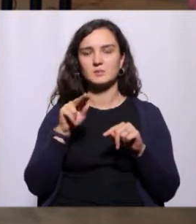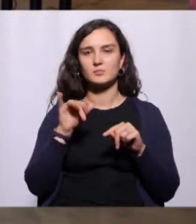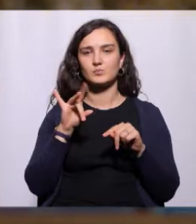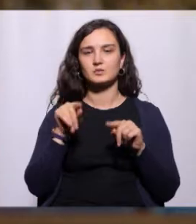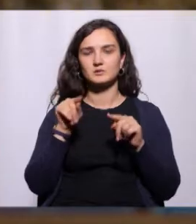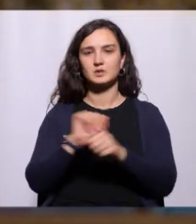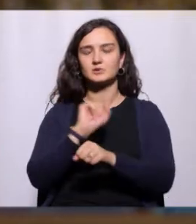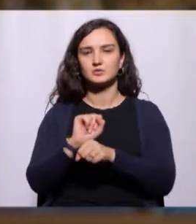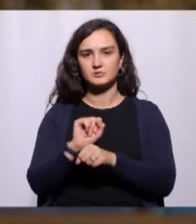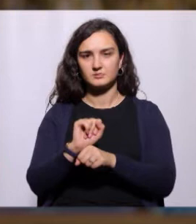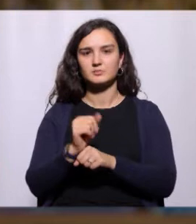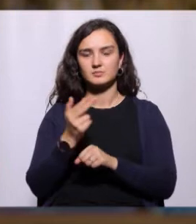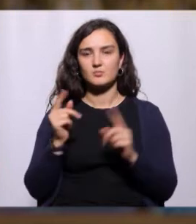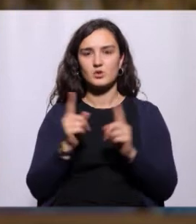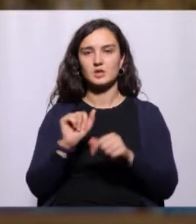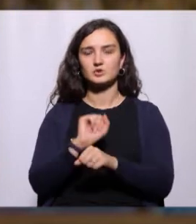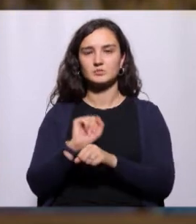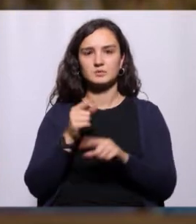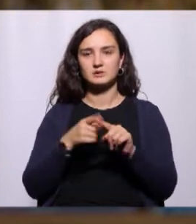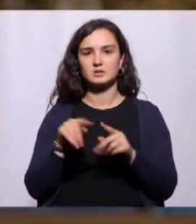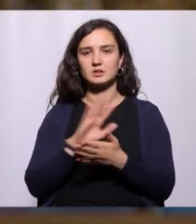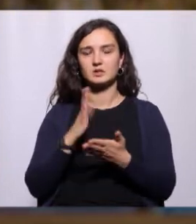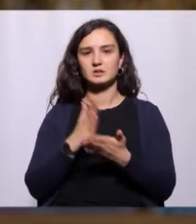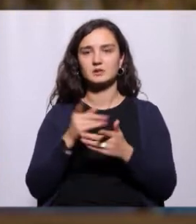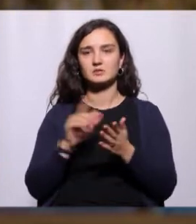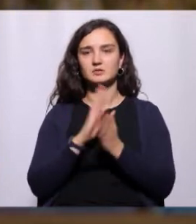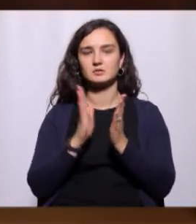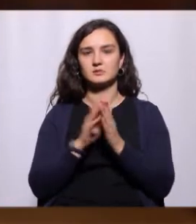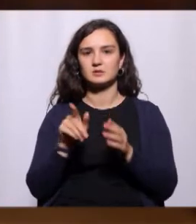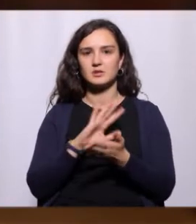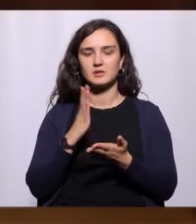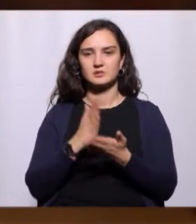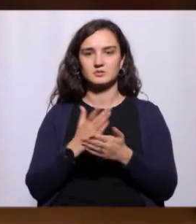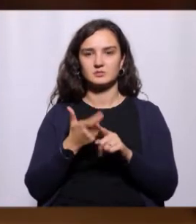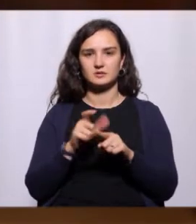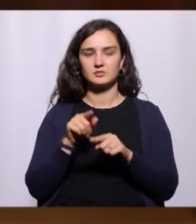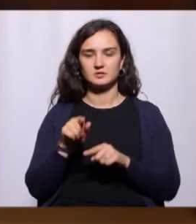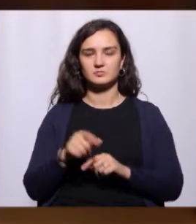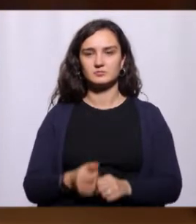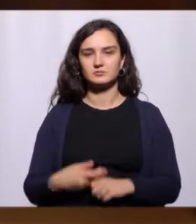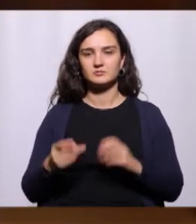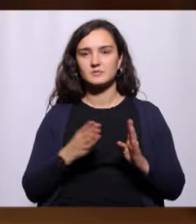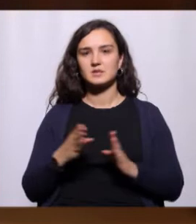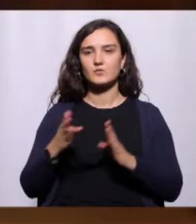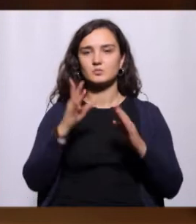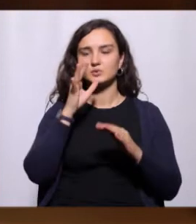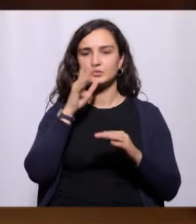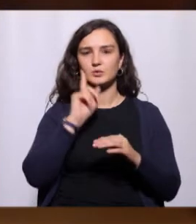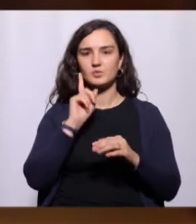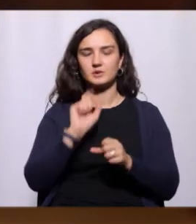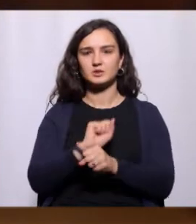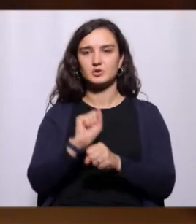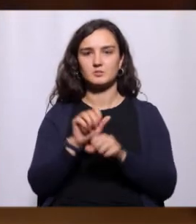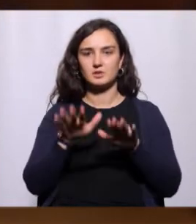it is not. It was actually not very fun. Layover, მგზავრობისას დროებით